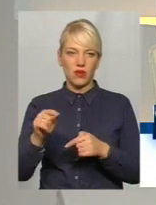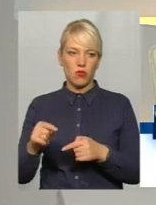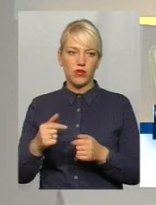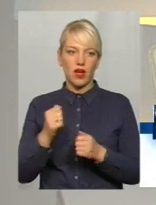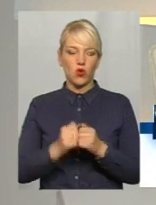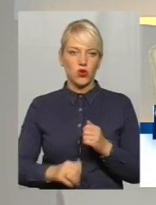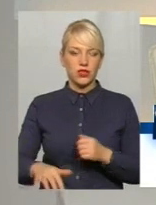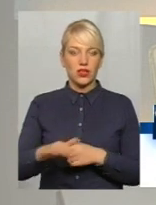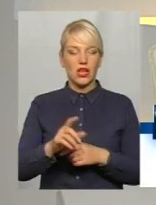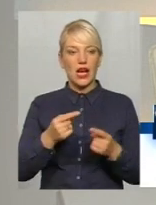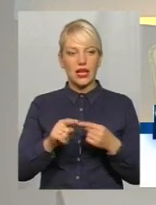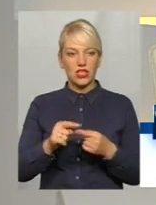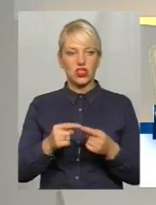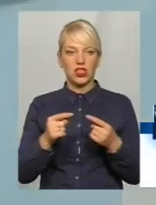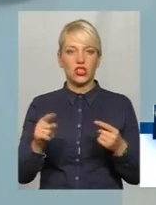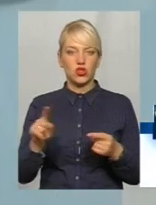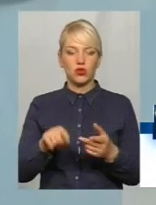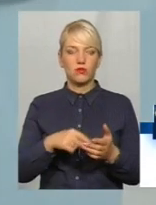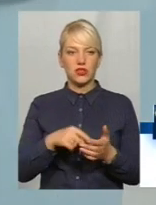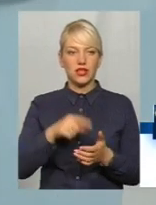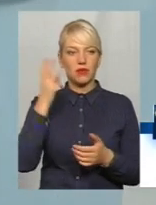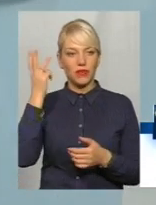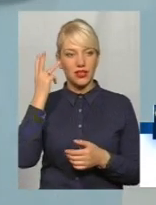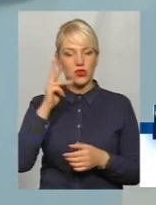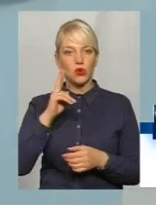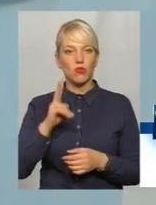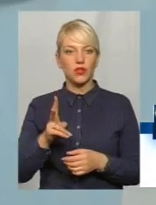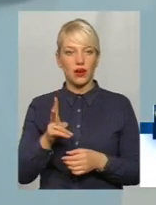території. Інша річ, що місту Хмельницькому, як